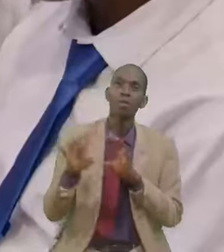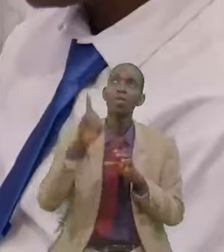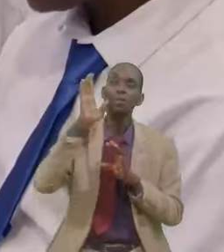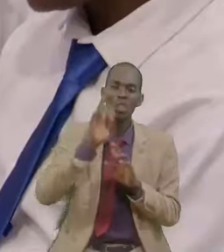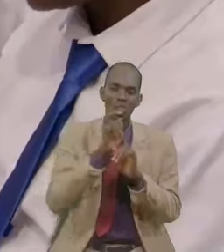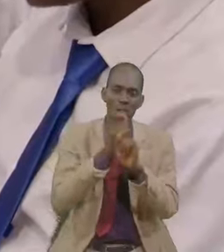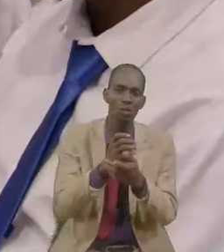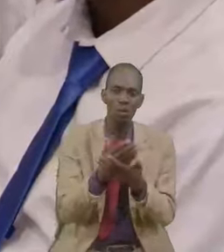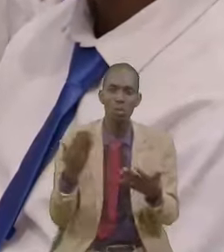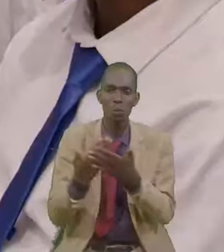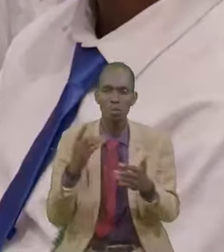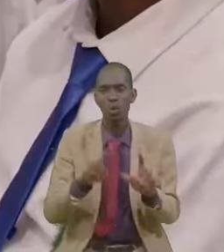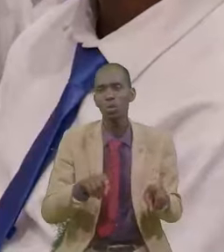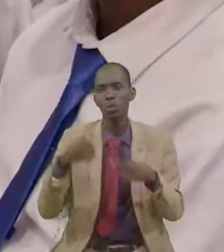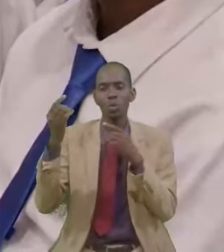rentrer à la maison.